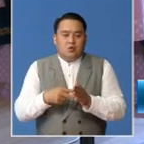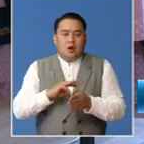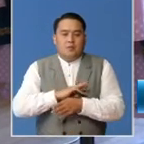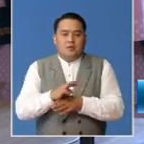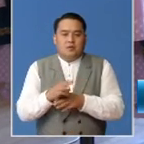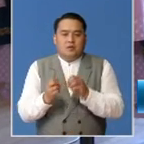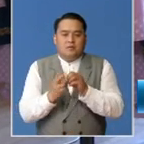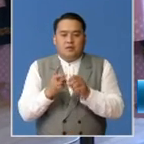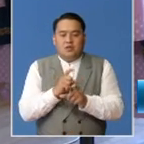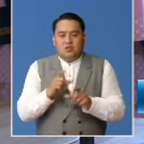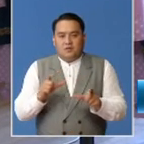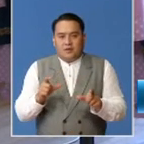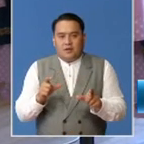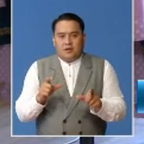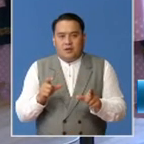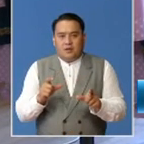трудоустроить 12 человек,